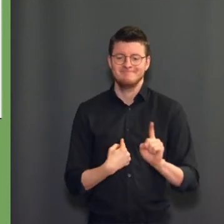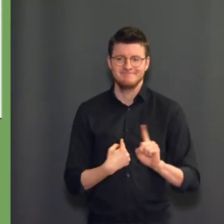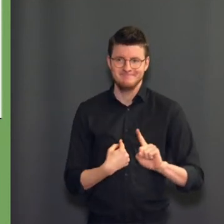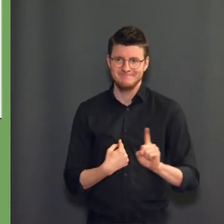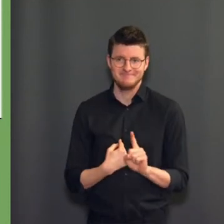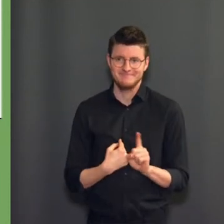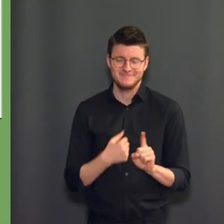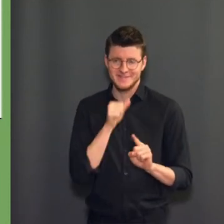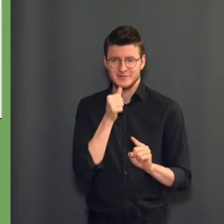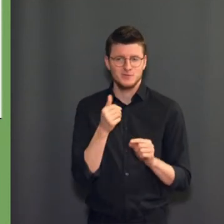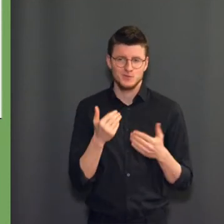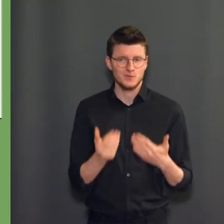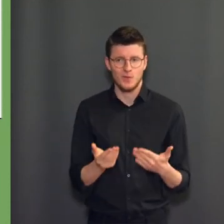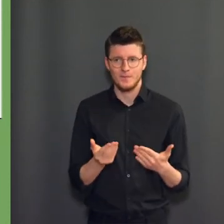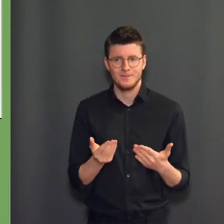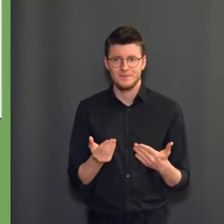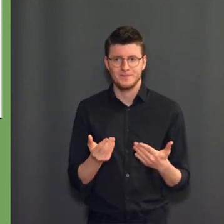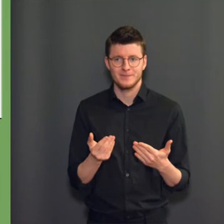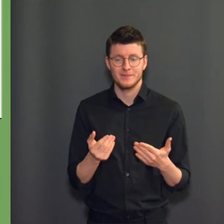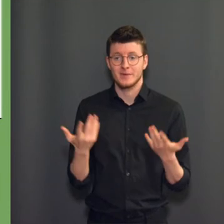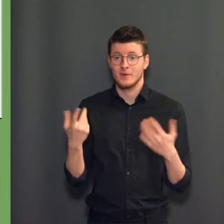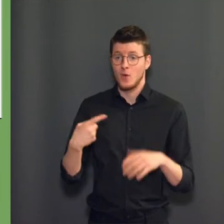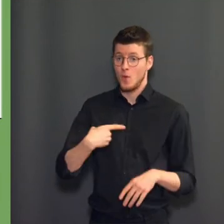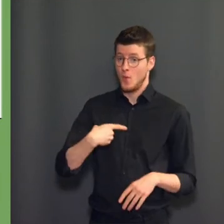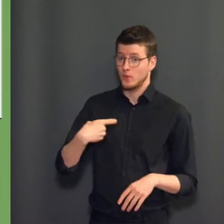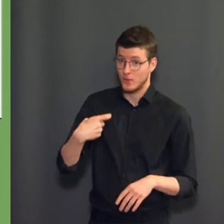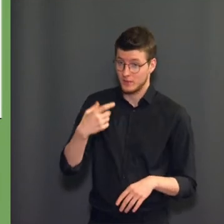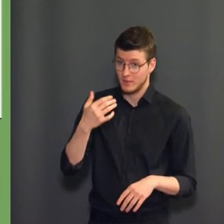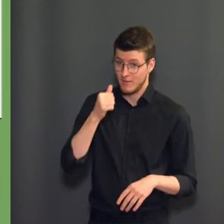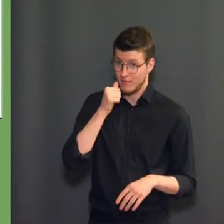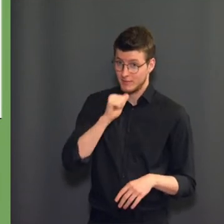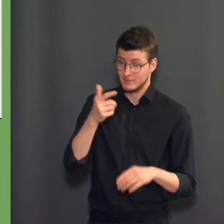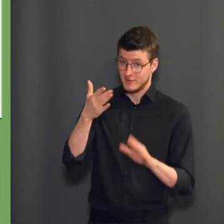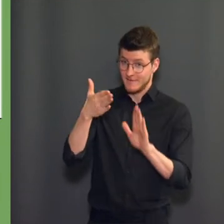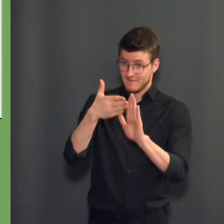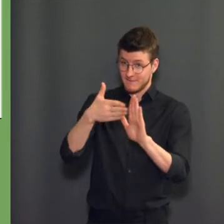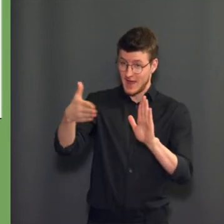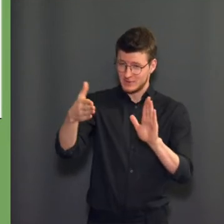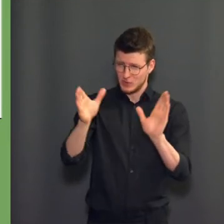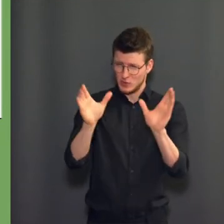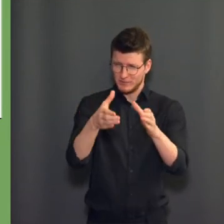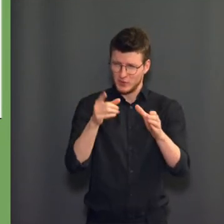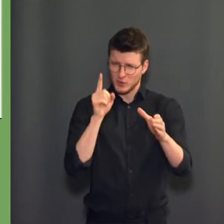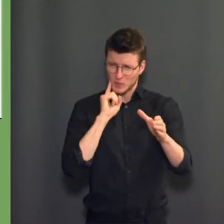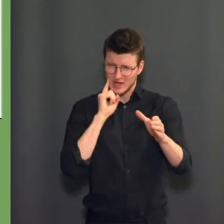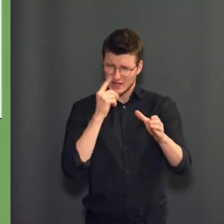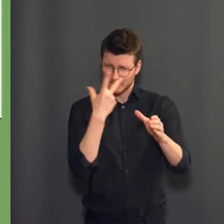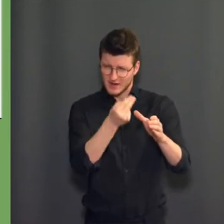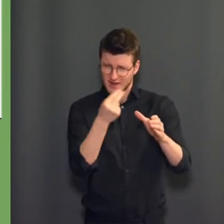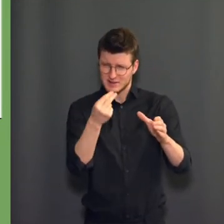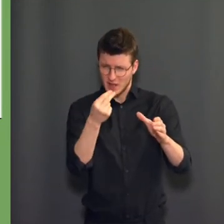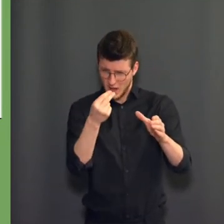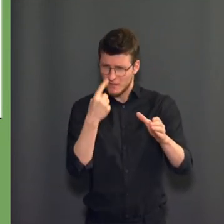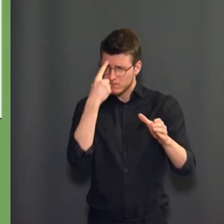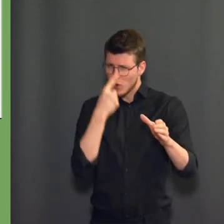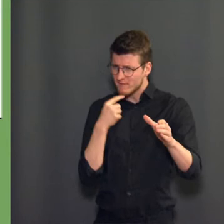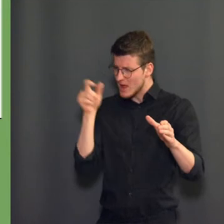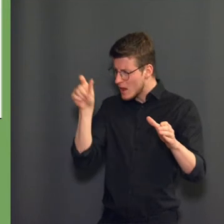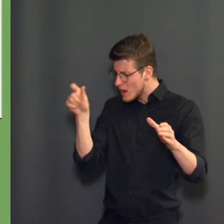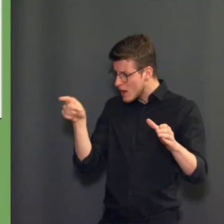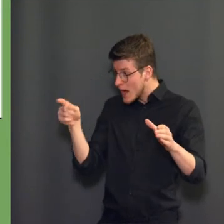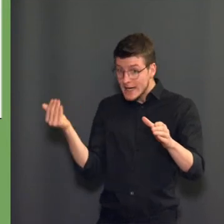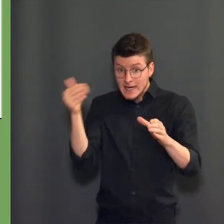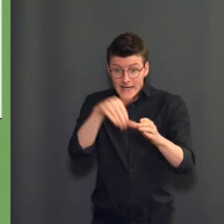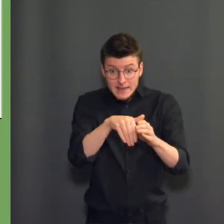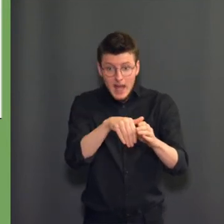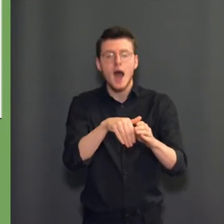wordt enkel opgeroepen als je behoort tot de groep die op dat moment wordt gevaccineerd. Iemand van 28 kan dus